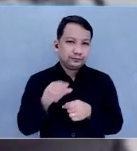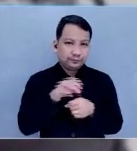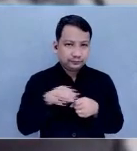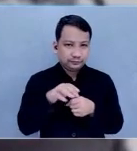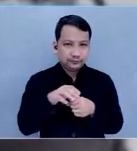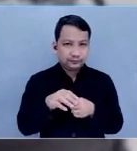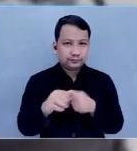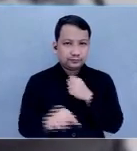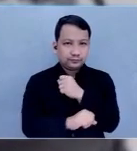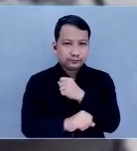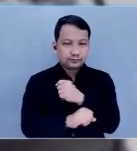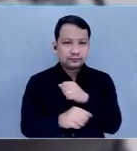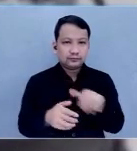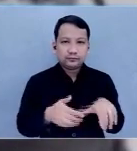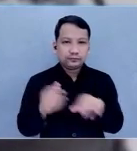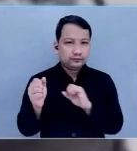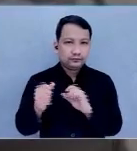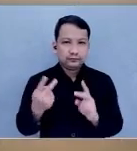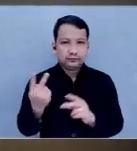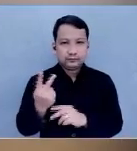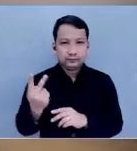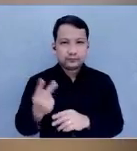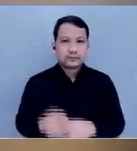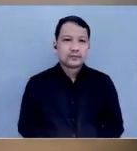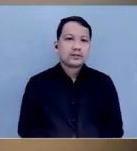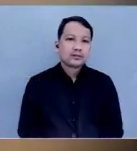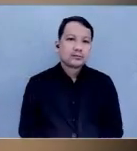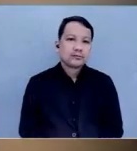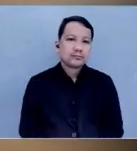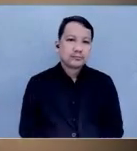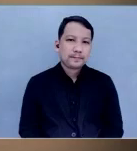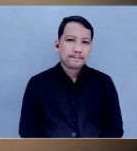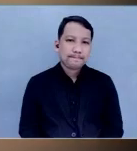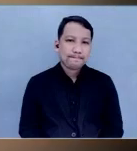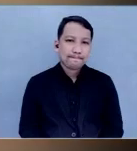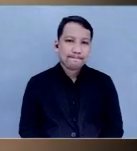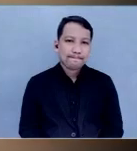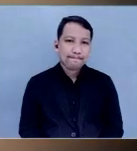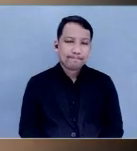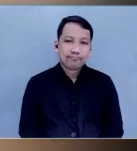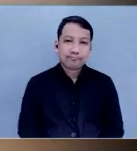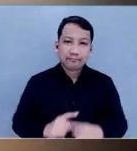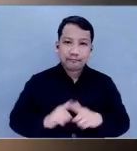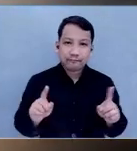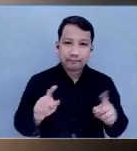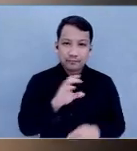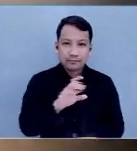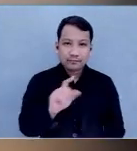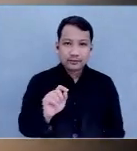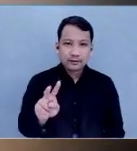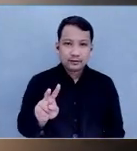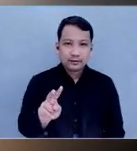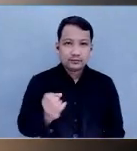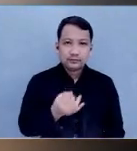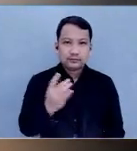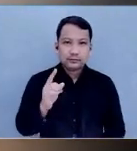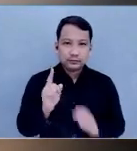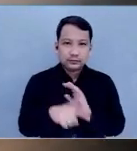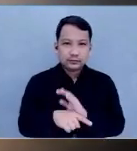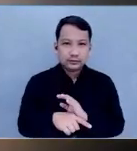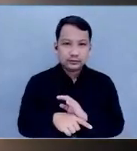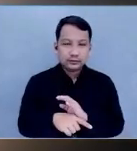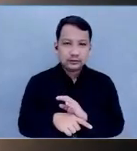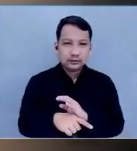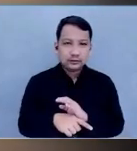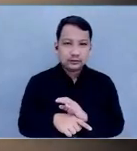magnakaw, agad umalis ang dalawa. Sa ibang anggulo naman ng CCTV, ilang minuto bago mangyari ang